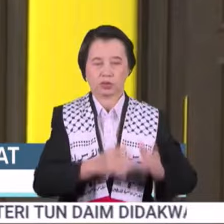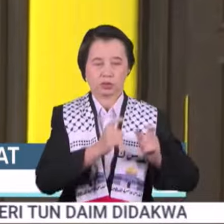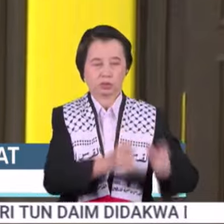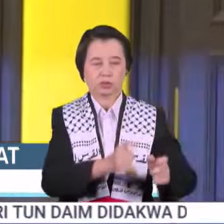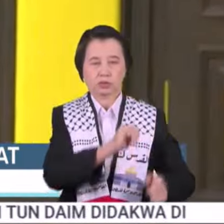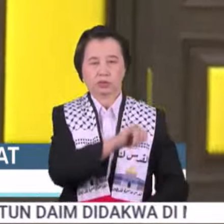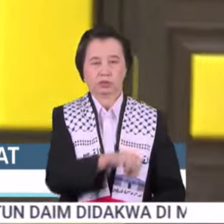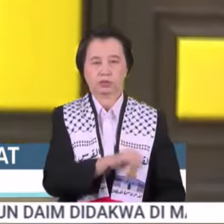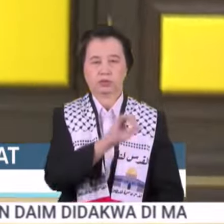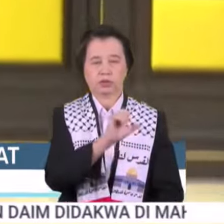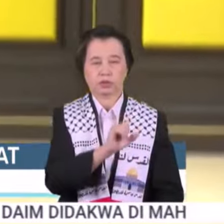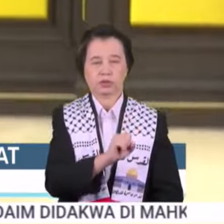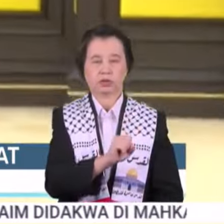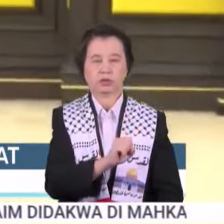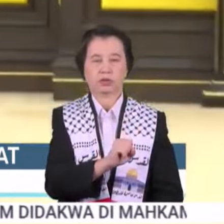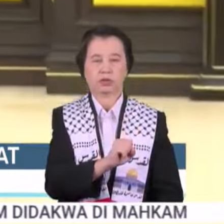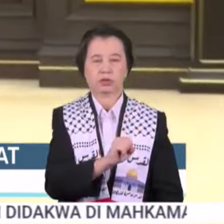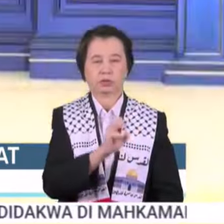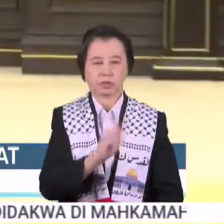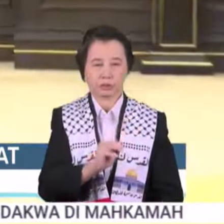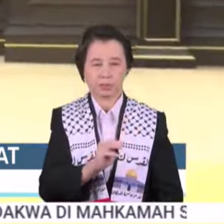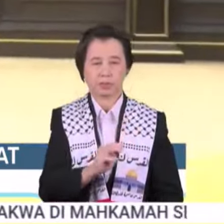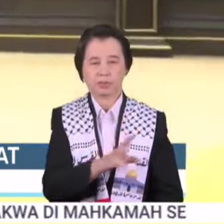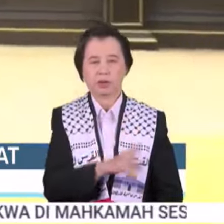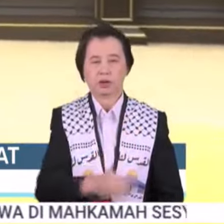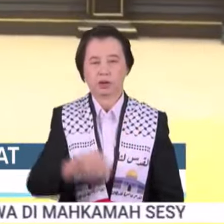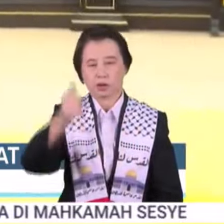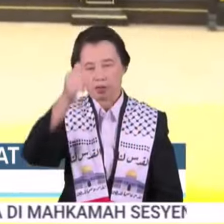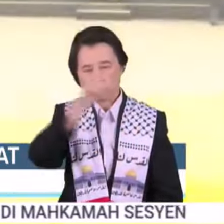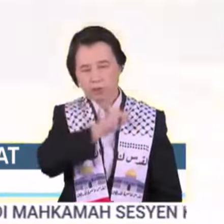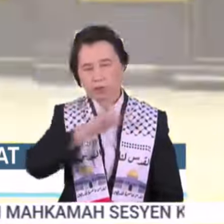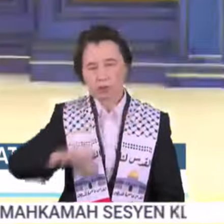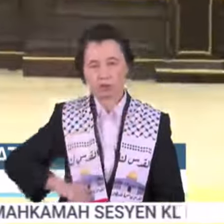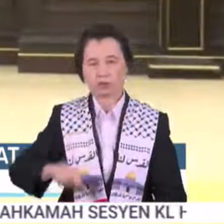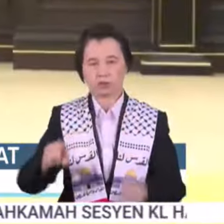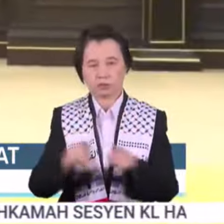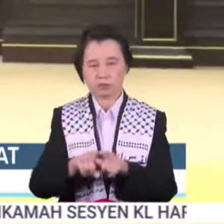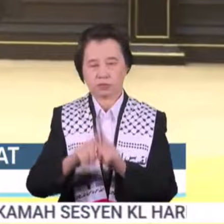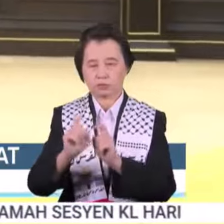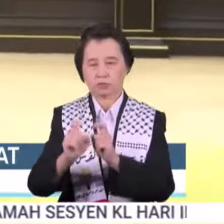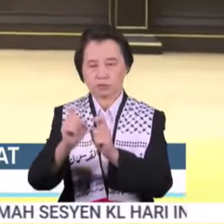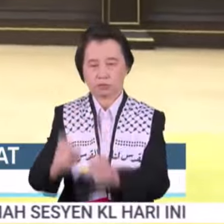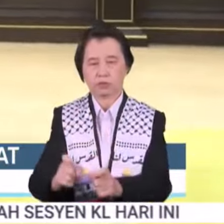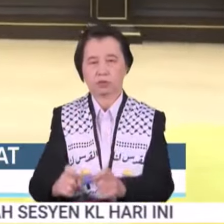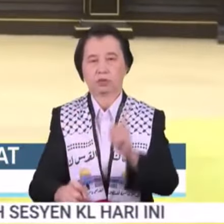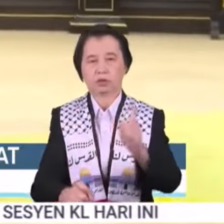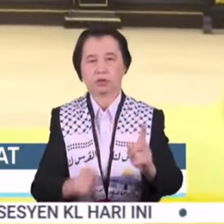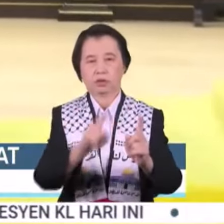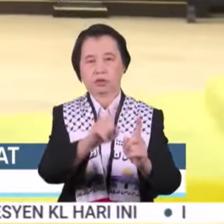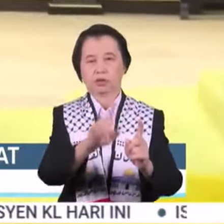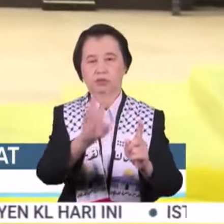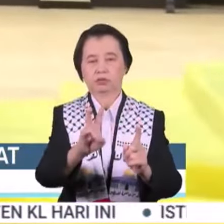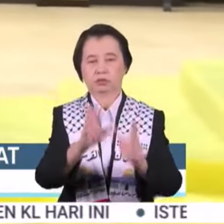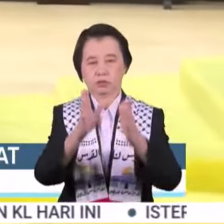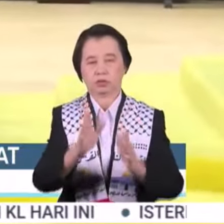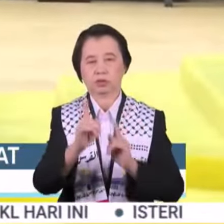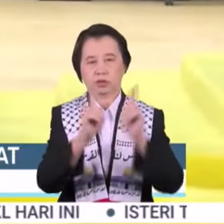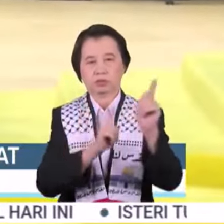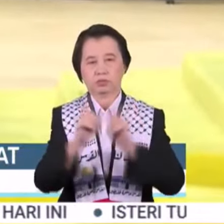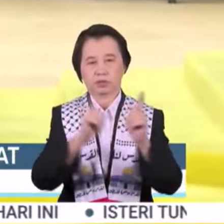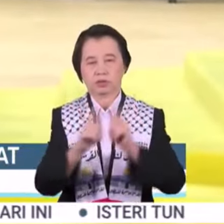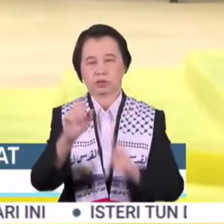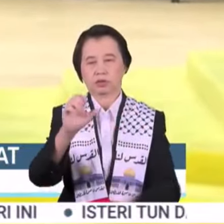darjah Johan Setia mahkota yang di-pertuan agong turut berkenan mengurniakan 117 penerima bintang